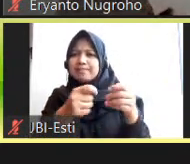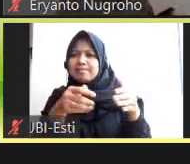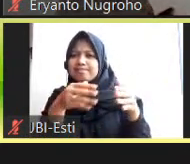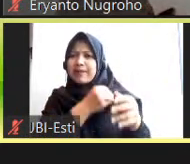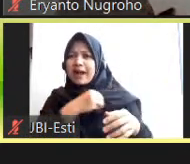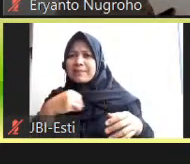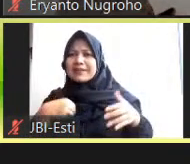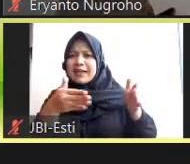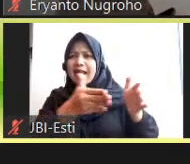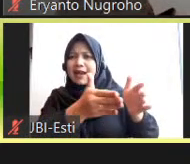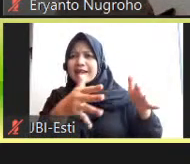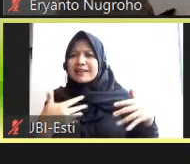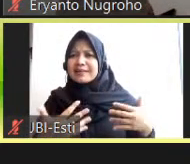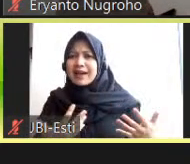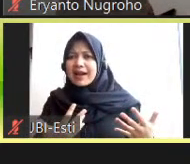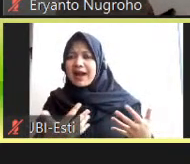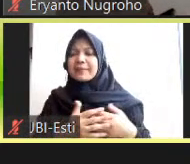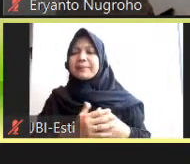beberapa sih, kalau dari